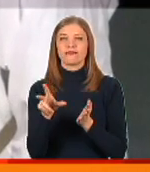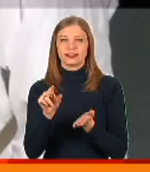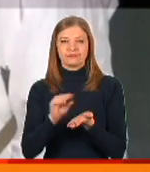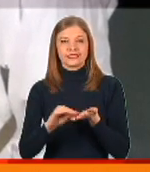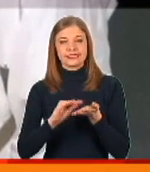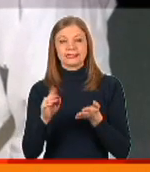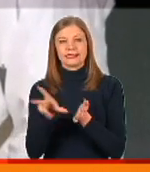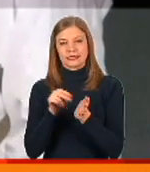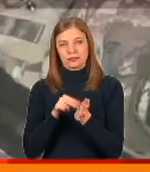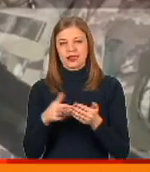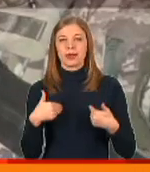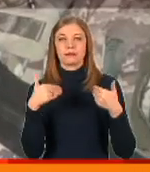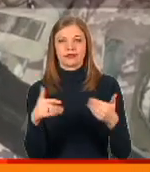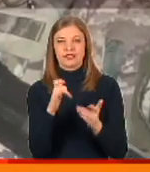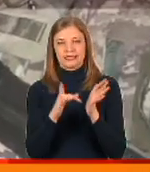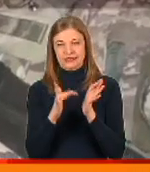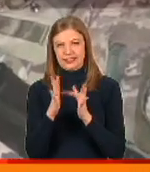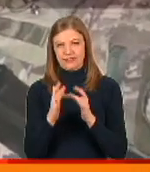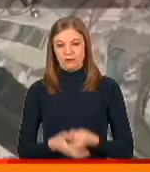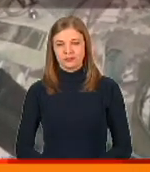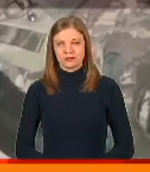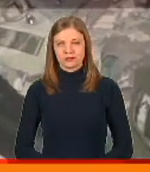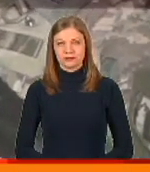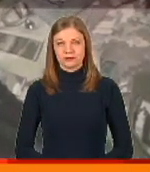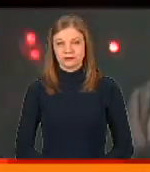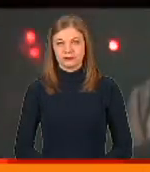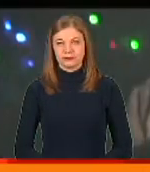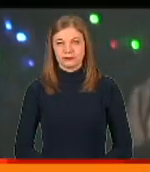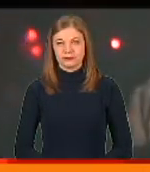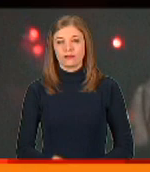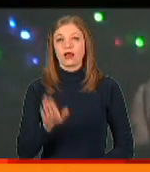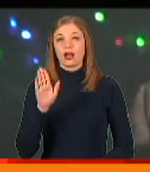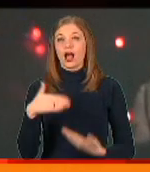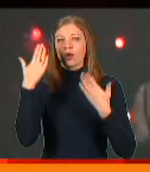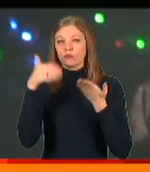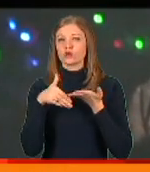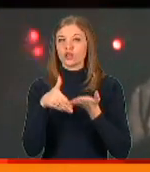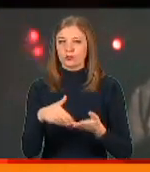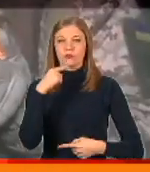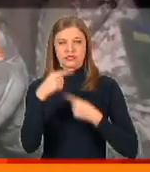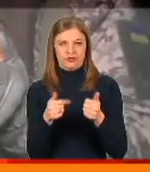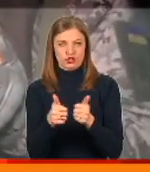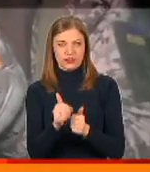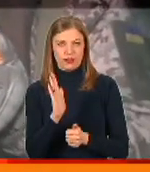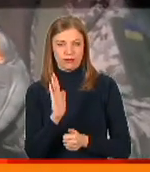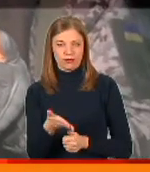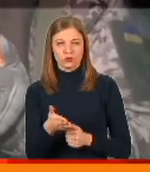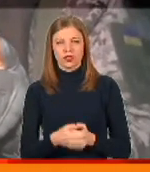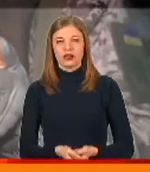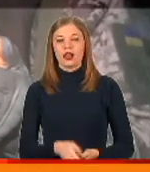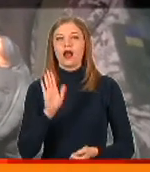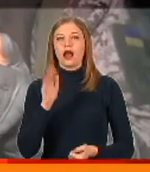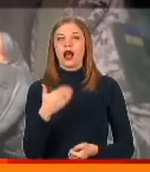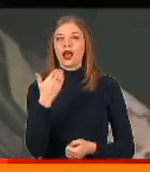привітання українцям з Різдвом Христом. Що настав, буде кращим за все. Нехай Божа поміч завжди з вами. Хай ангел торкнеться